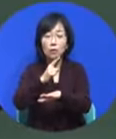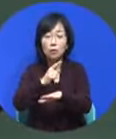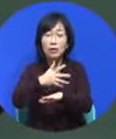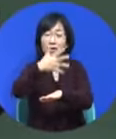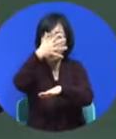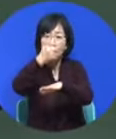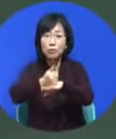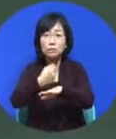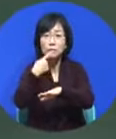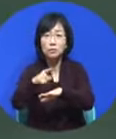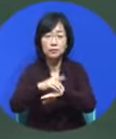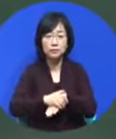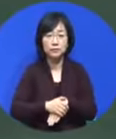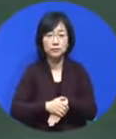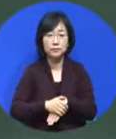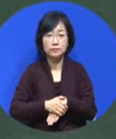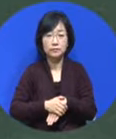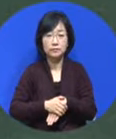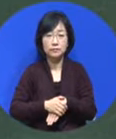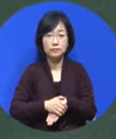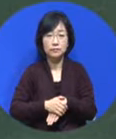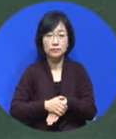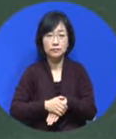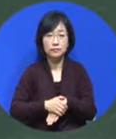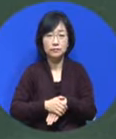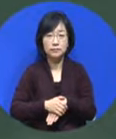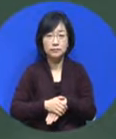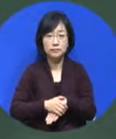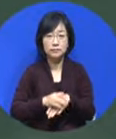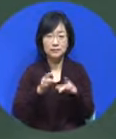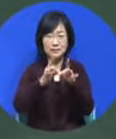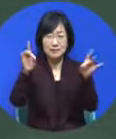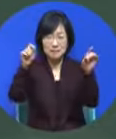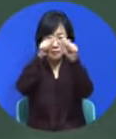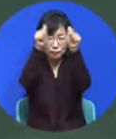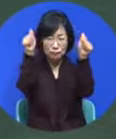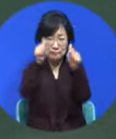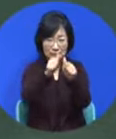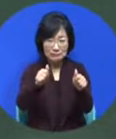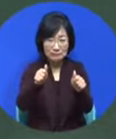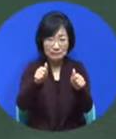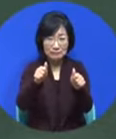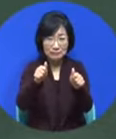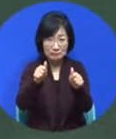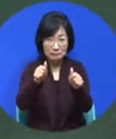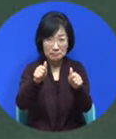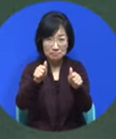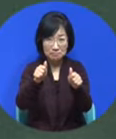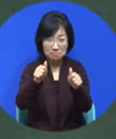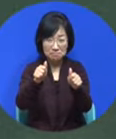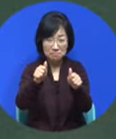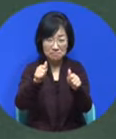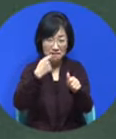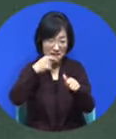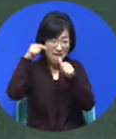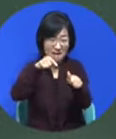믿는다고 신사를 강하는 그 강대국은 주기철목사 앞에